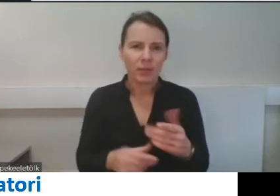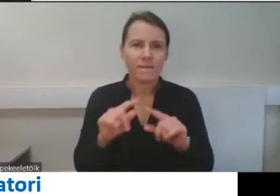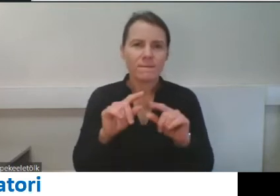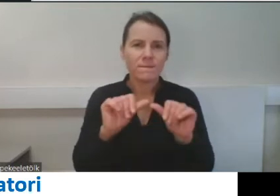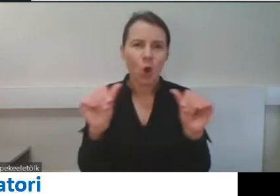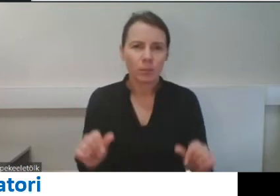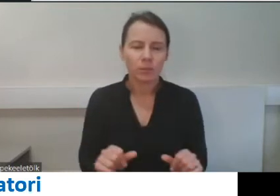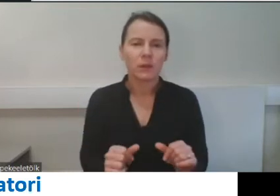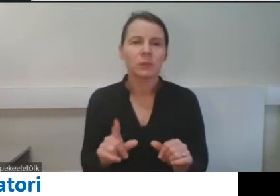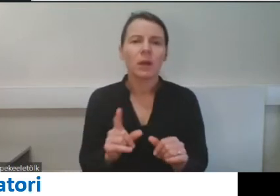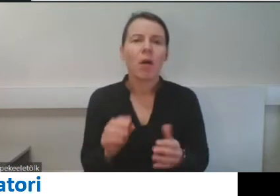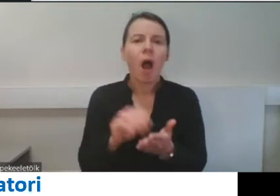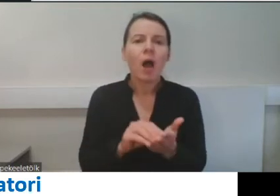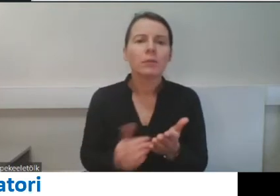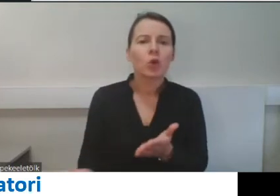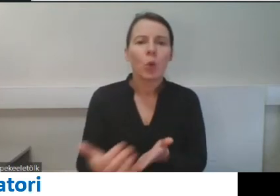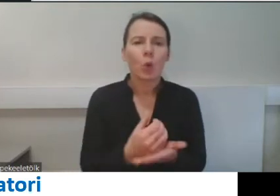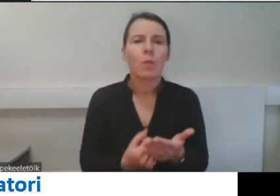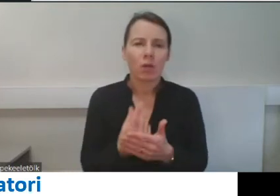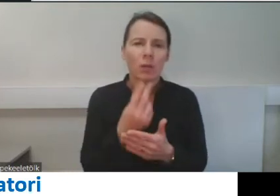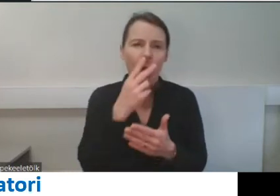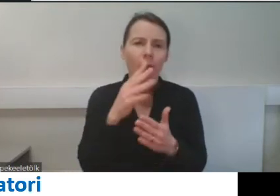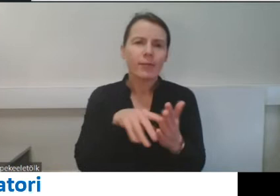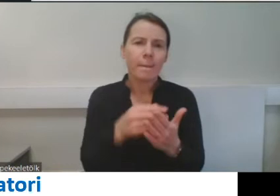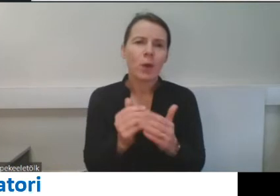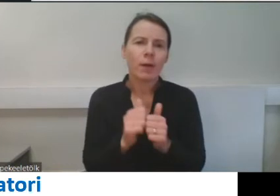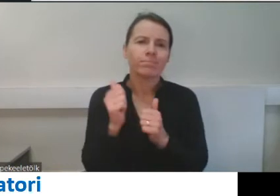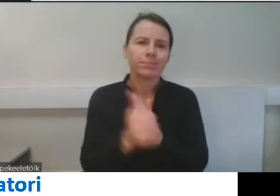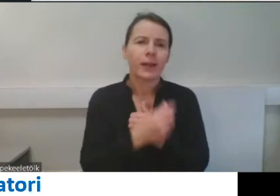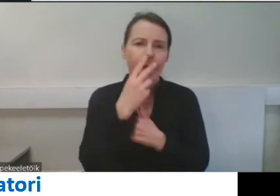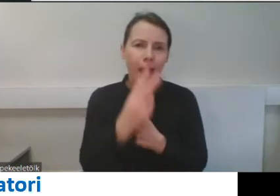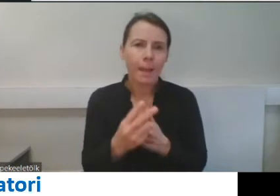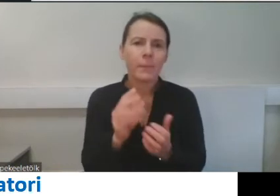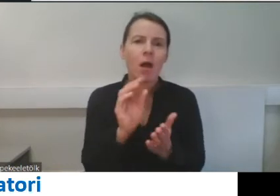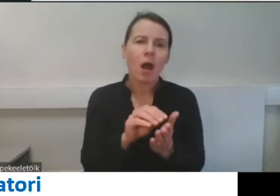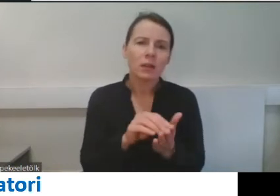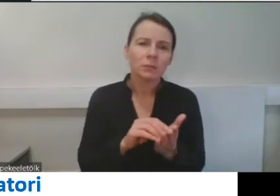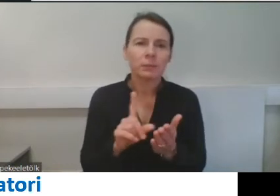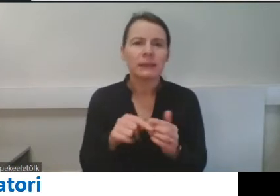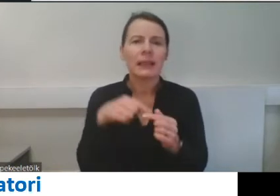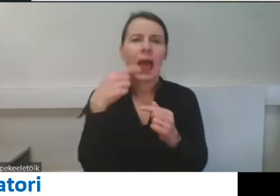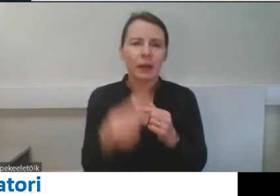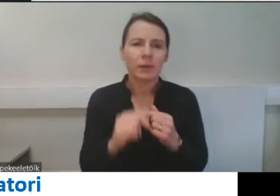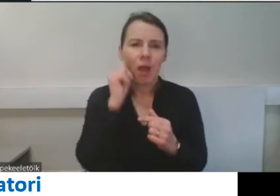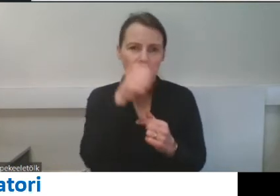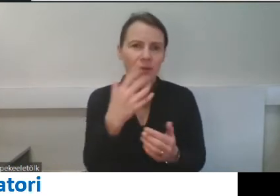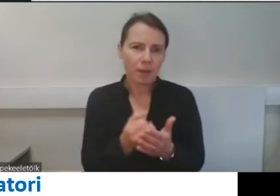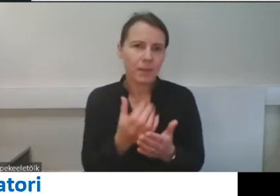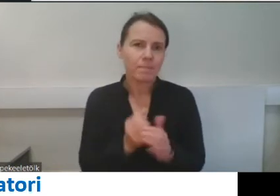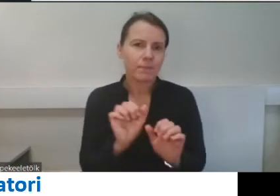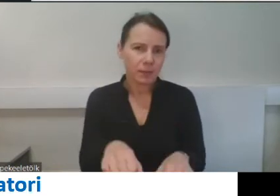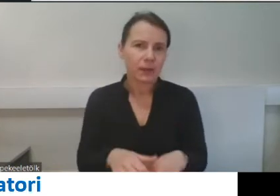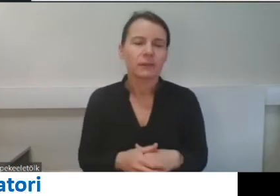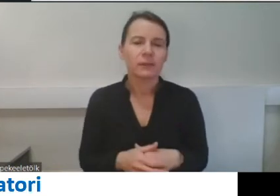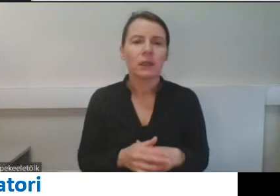jälgitava ministeeriumi arengukava indikaatori, kus me siis jälgime seda,